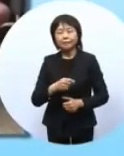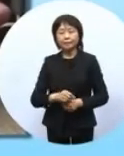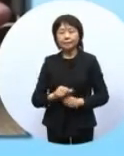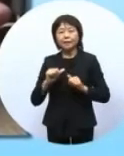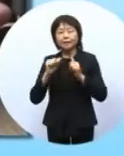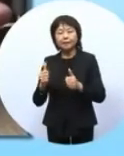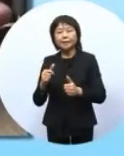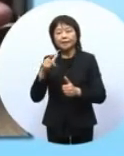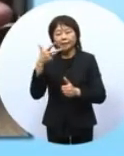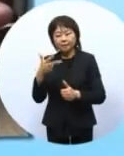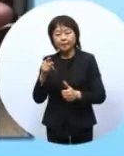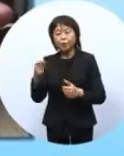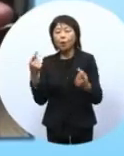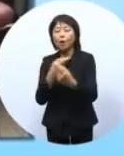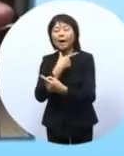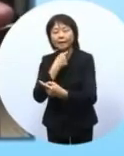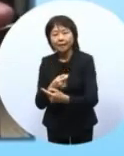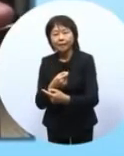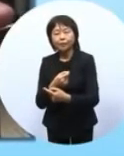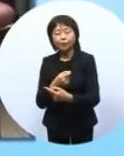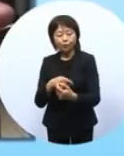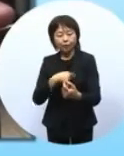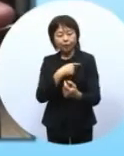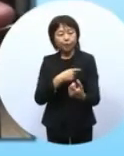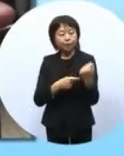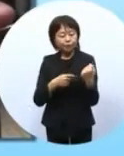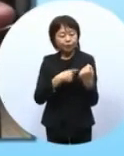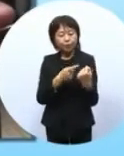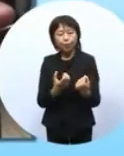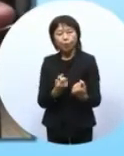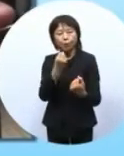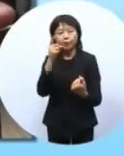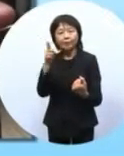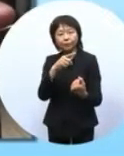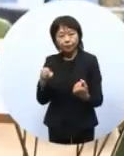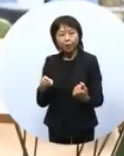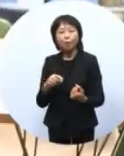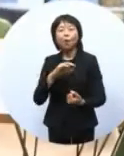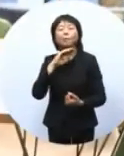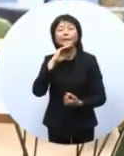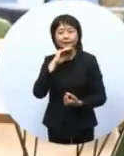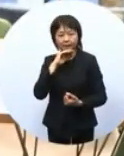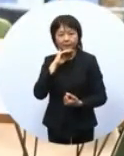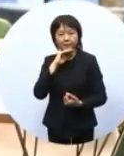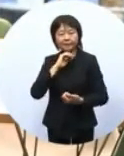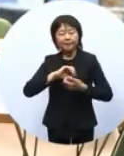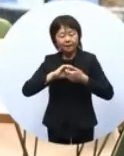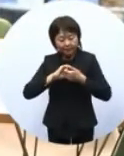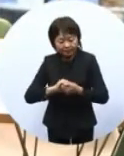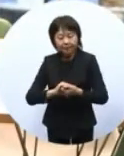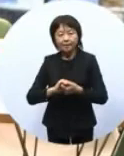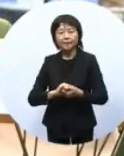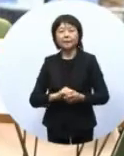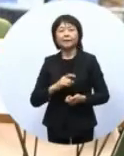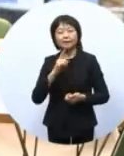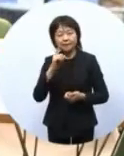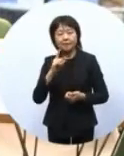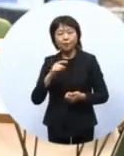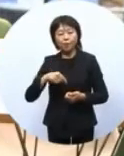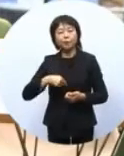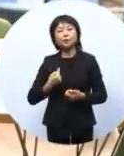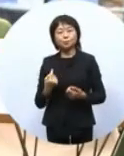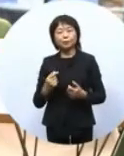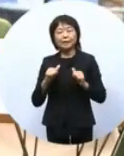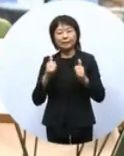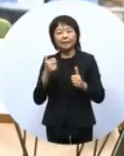ヶ崎市をこうしたいと、そういった強い思いを持っていられる方をお待ちしております。ぜひ一度ですね、自分が茅